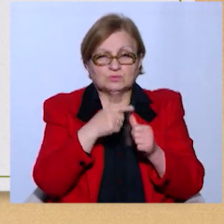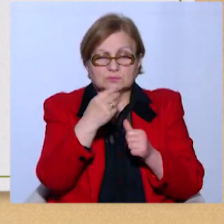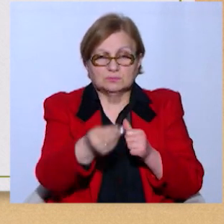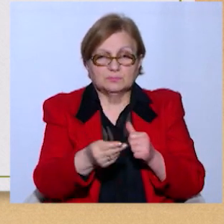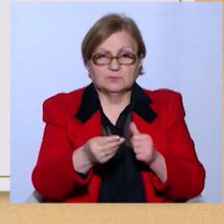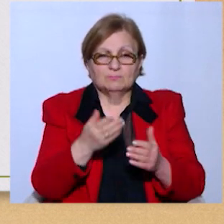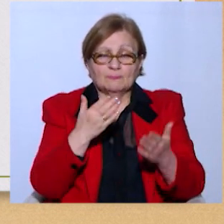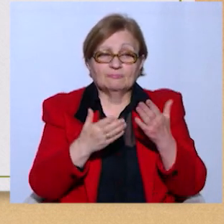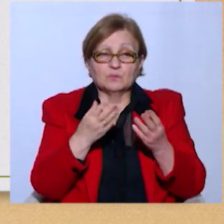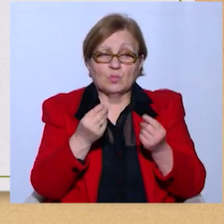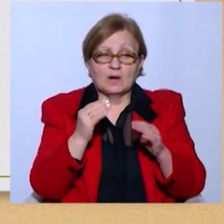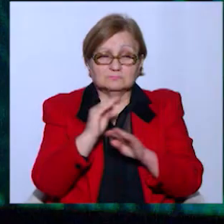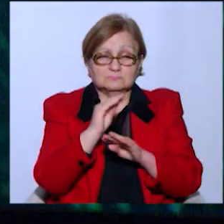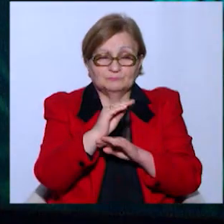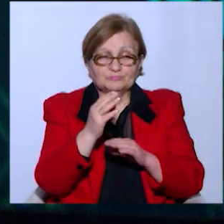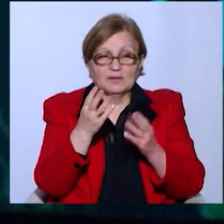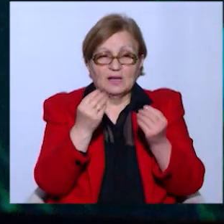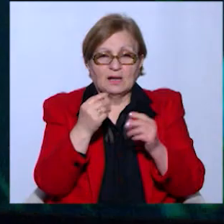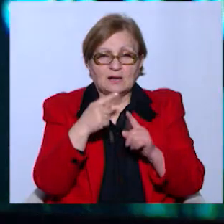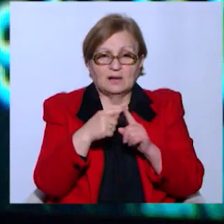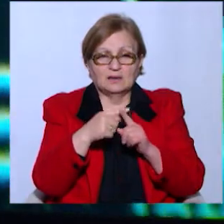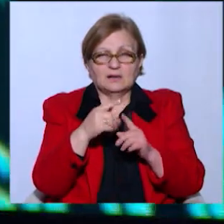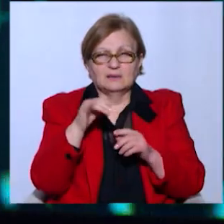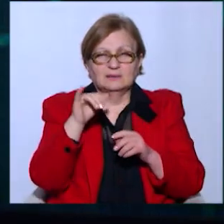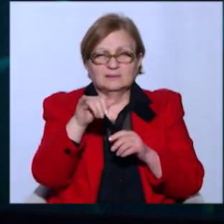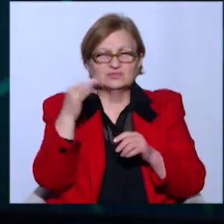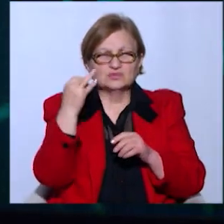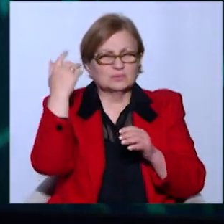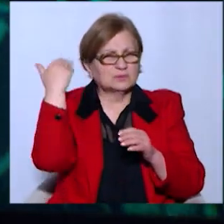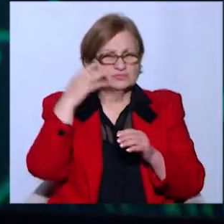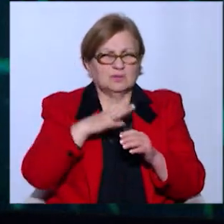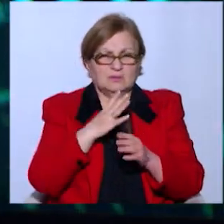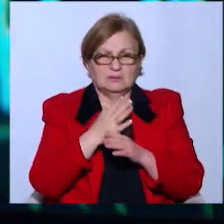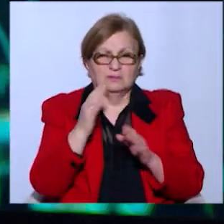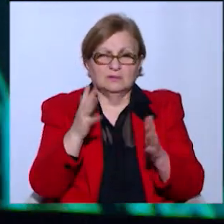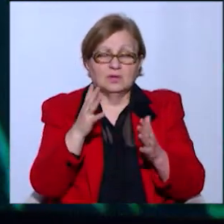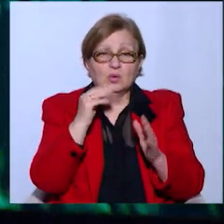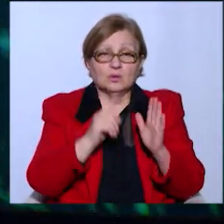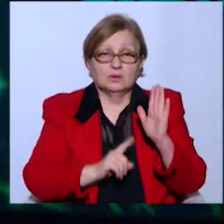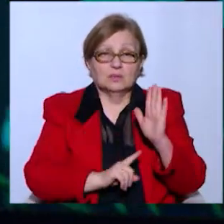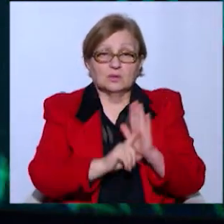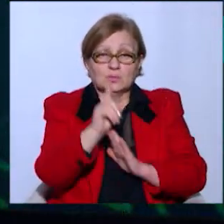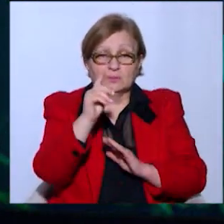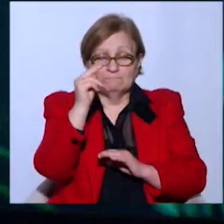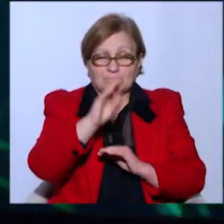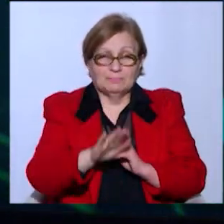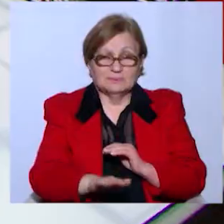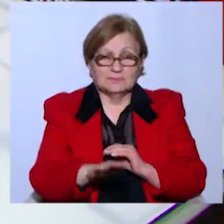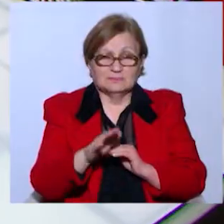არითმეტიკული პროგრესიისათვის მათემატიკის ისტორიაში არსებობს შემთხვევა, როდესაც დაწყებითი საფეხურის